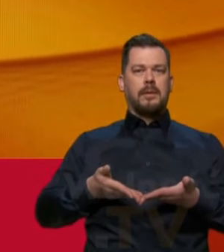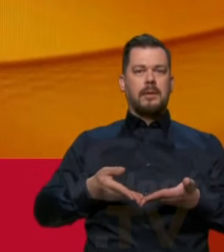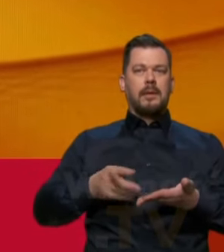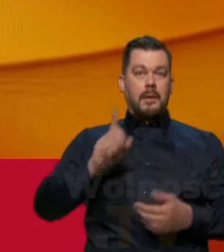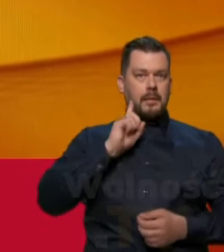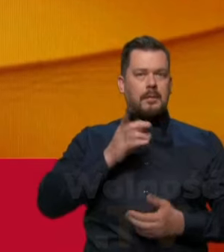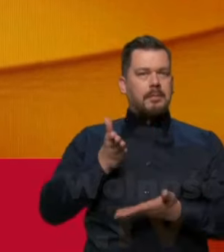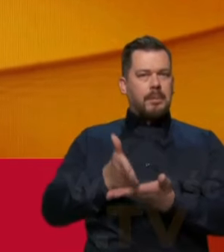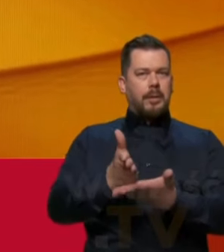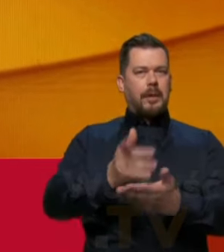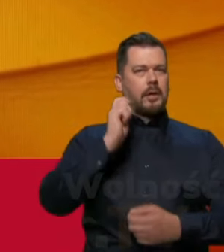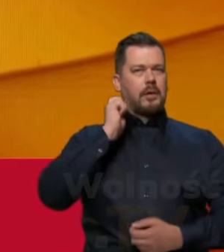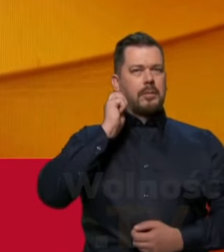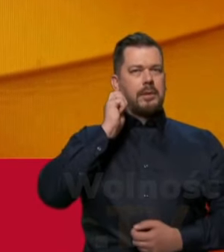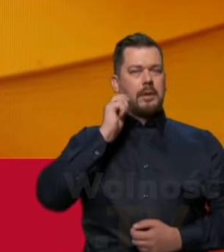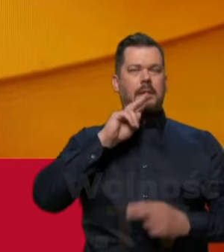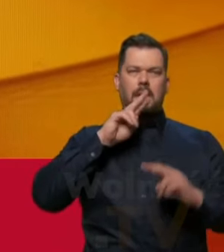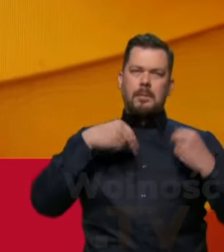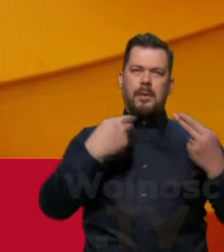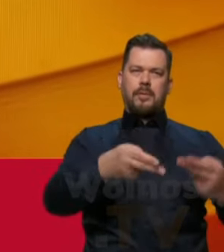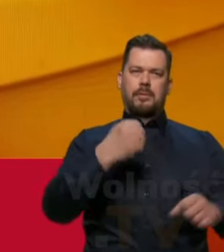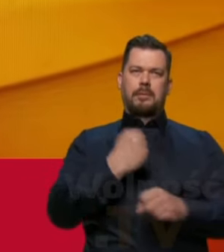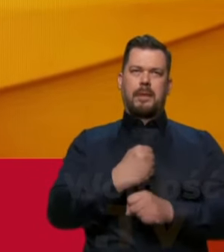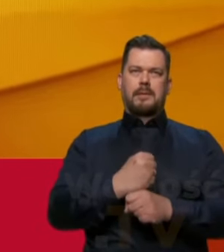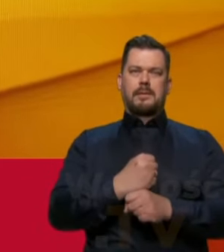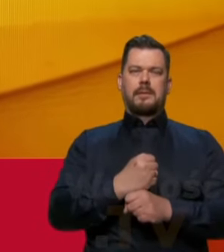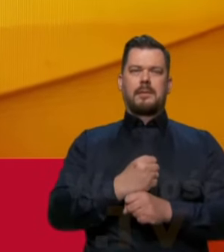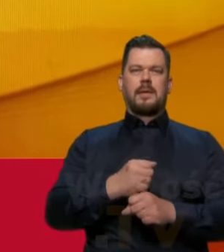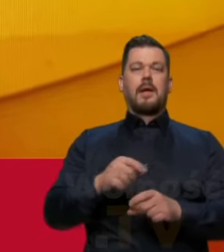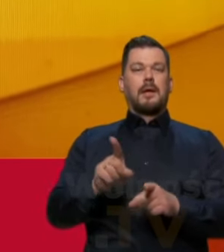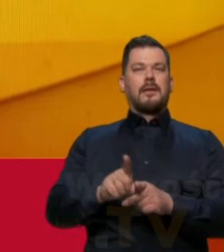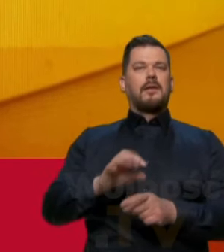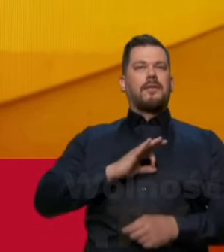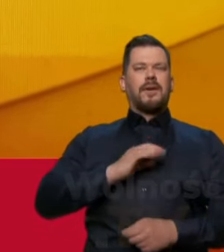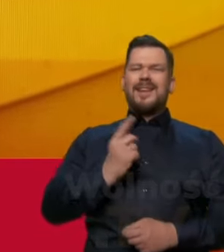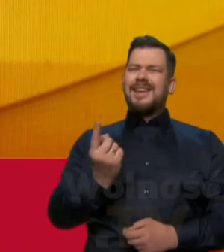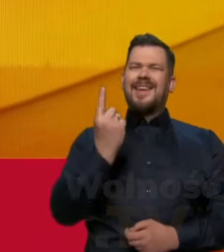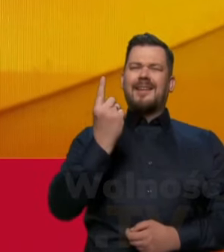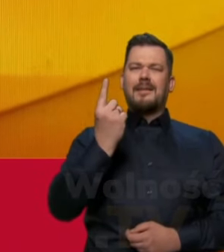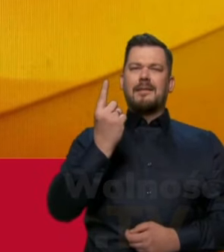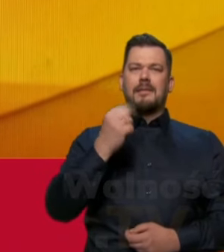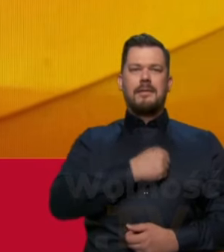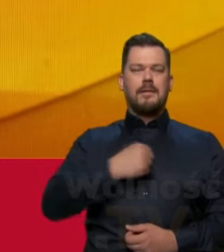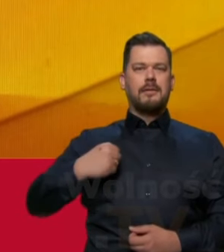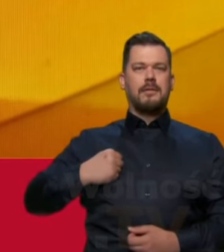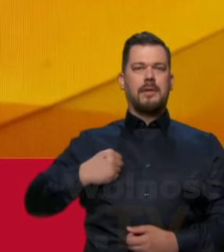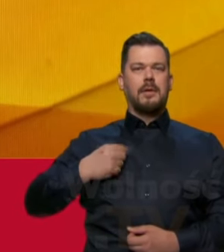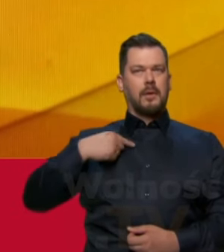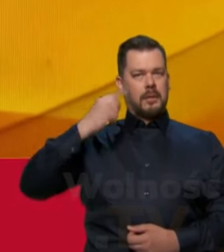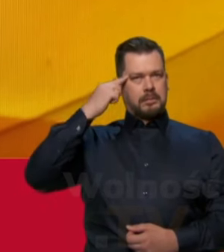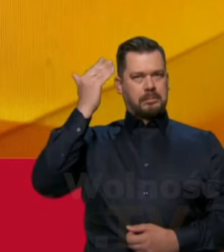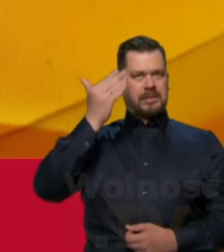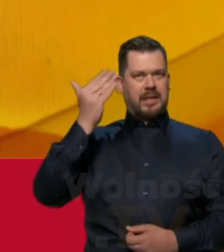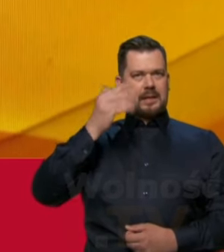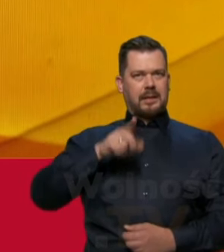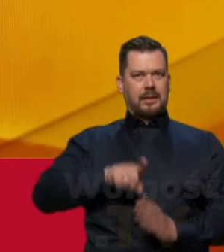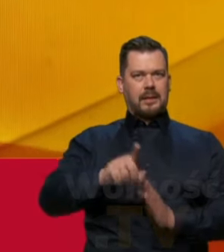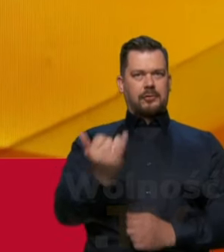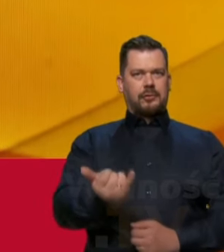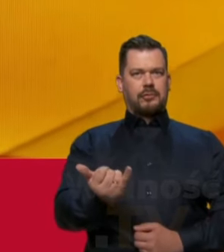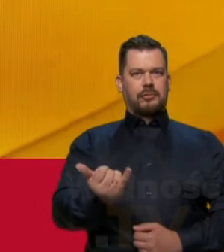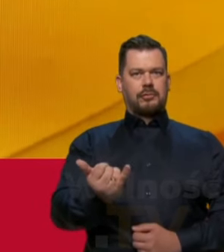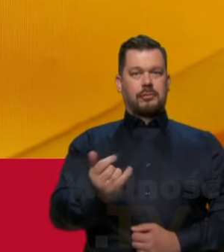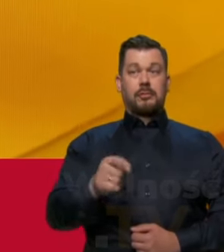naprawdę pomóc kobietom i pomóc im wrócić na rynek pracy. Na przykład jako my jedyni działamy, jeżeli chodzi o psychiatrię dziecięcą, bo o tym nam